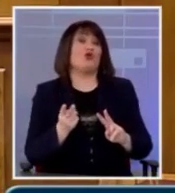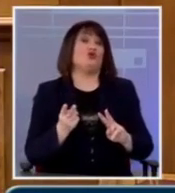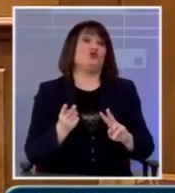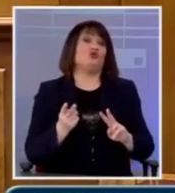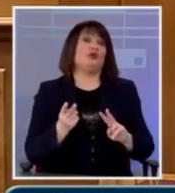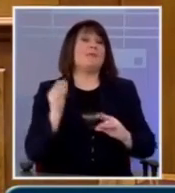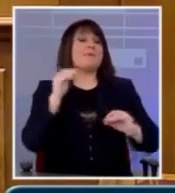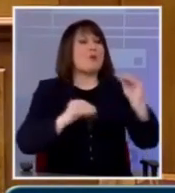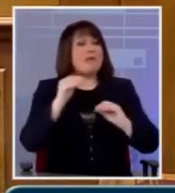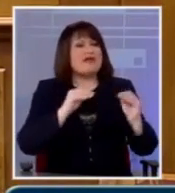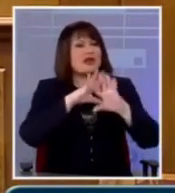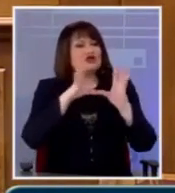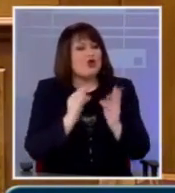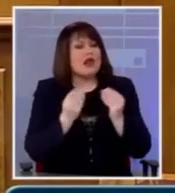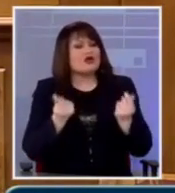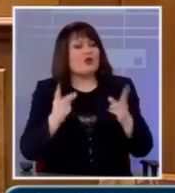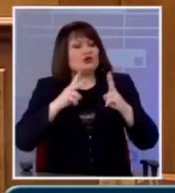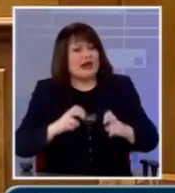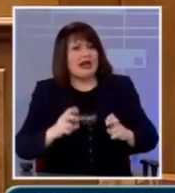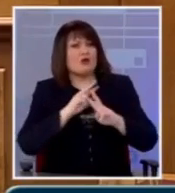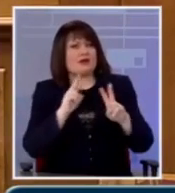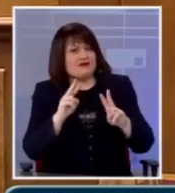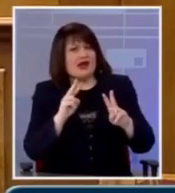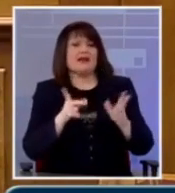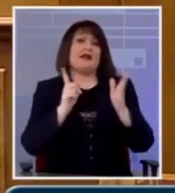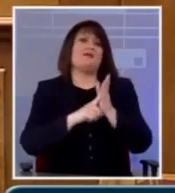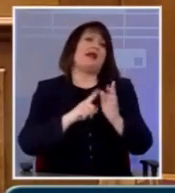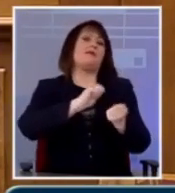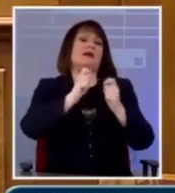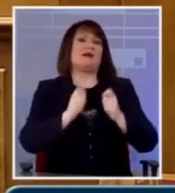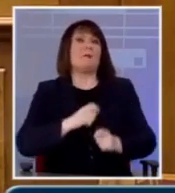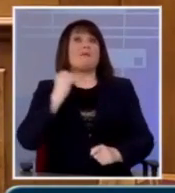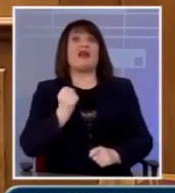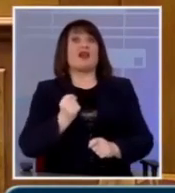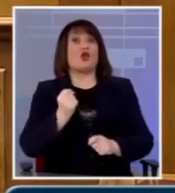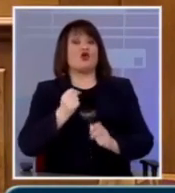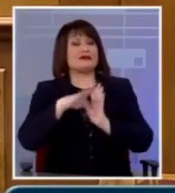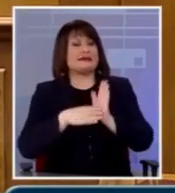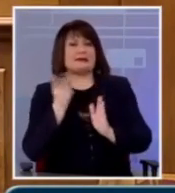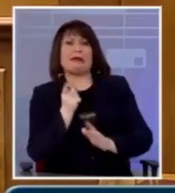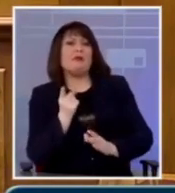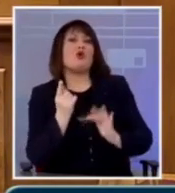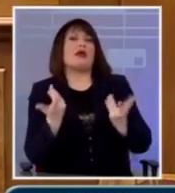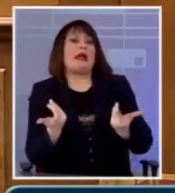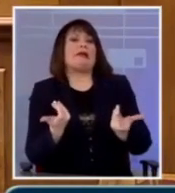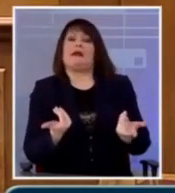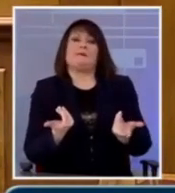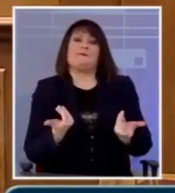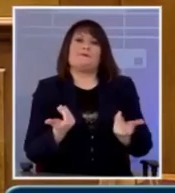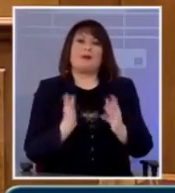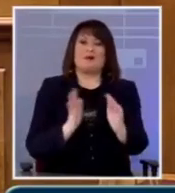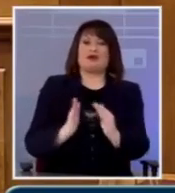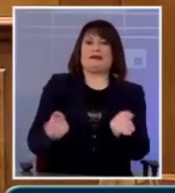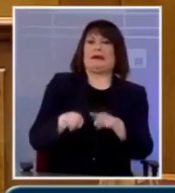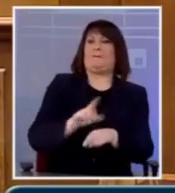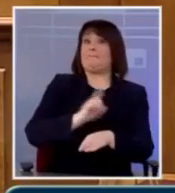σύστημα προμηθειών κλπ. Απαιτείται αναμόρφωση και αυστηροποίηση του πειθαρχικού συστήματος χωρίς την παραμικρή πολιτική ασυλία και